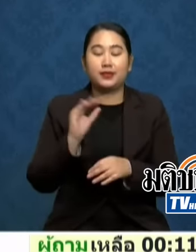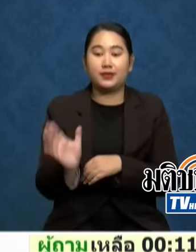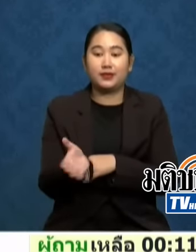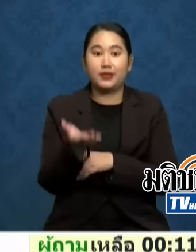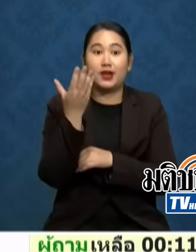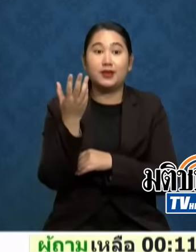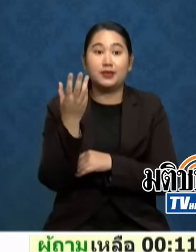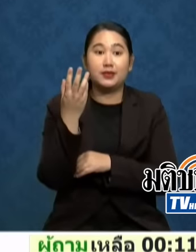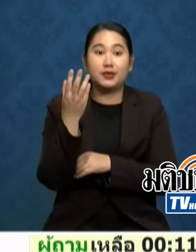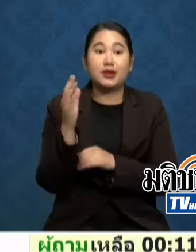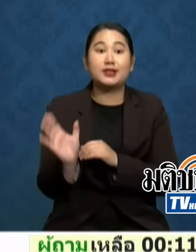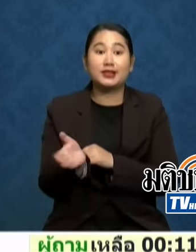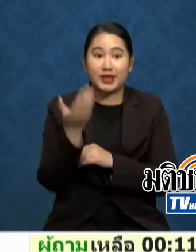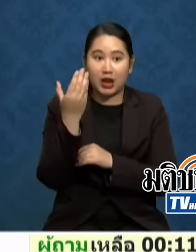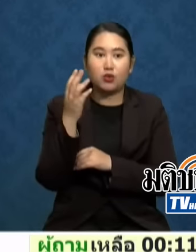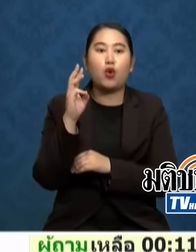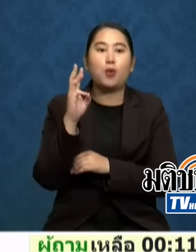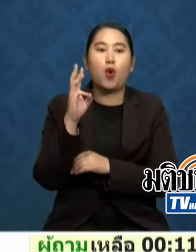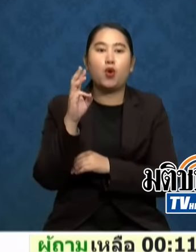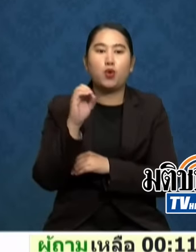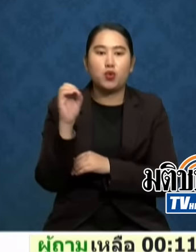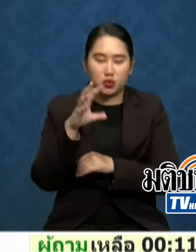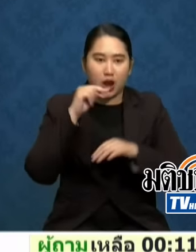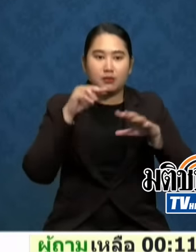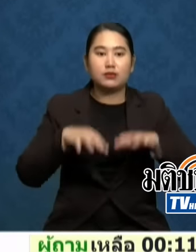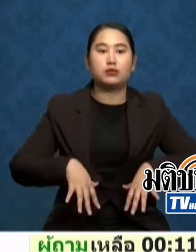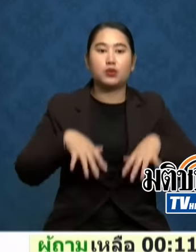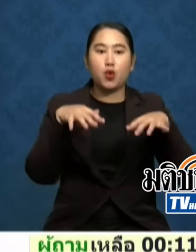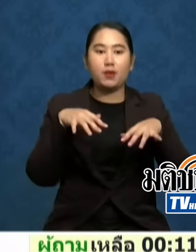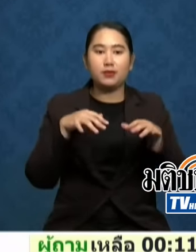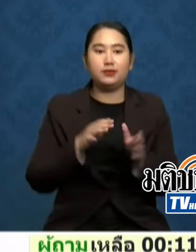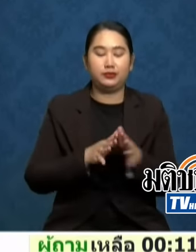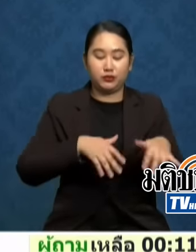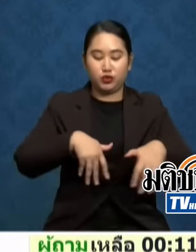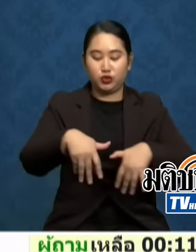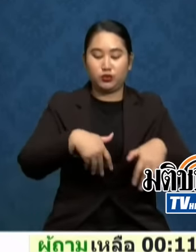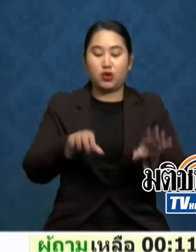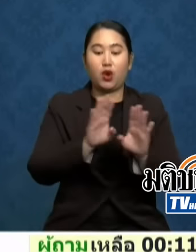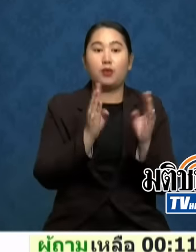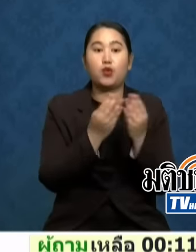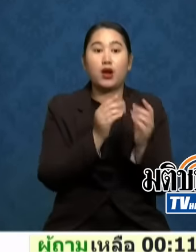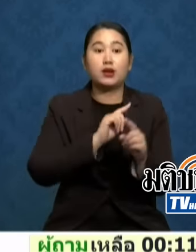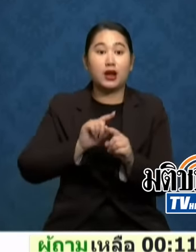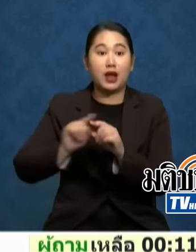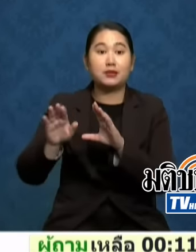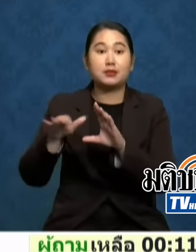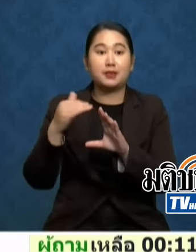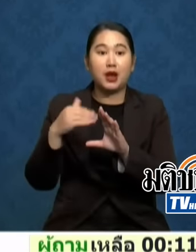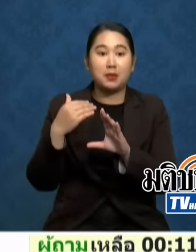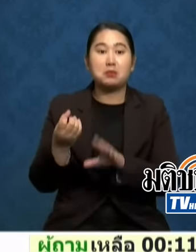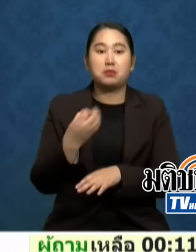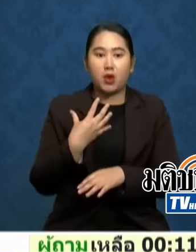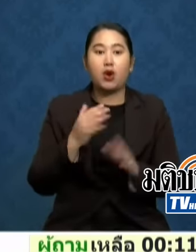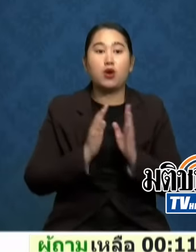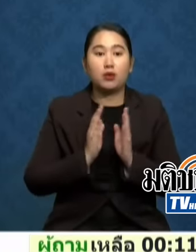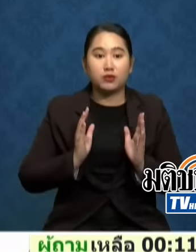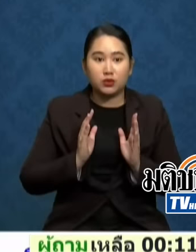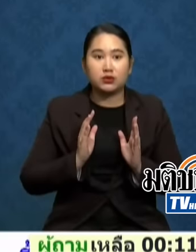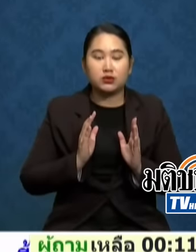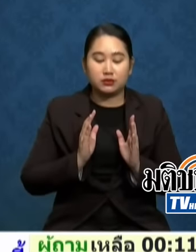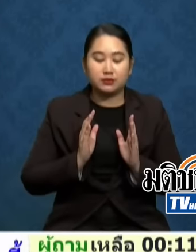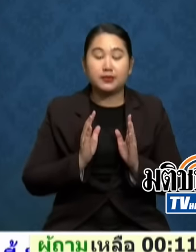6:00 นครับน้ำก็ท่วมครับท่านประธานมีประชาชนหลายครัวเรือนส่งข้อความมาขอบคุณ